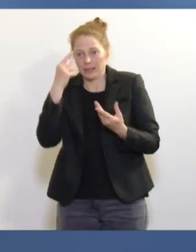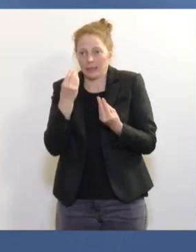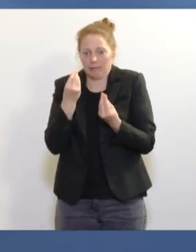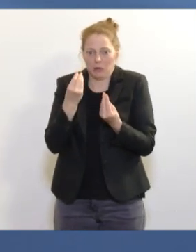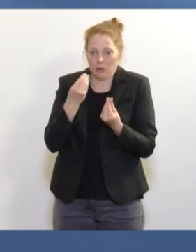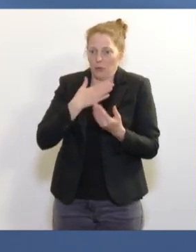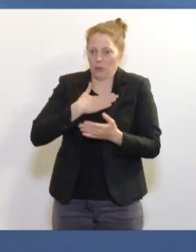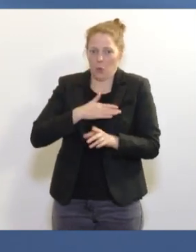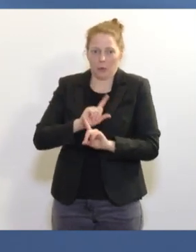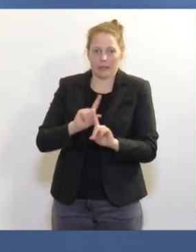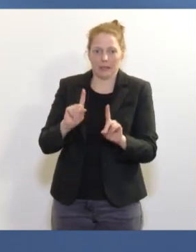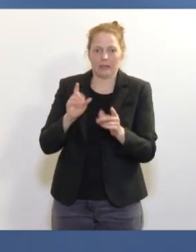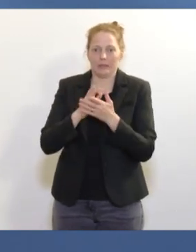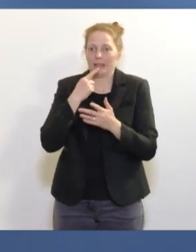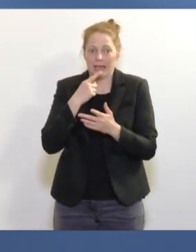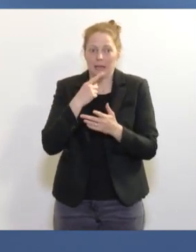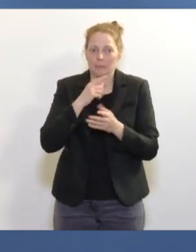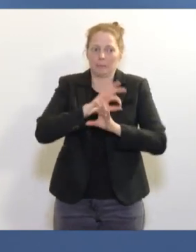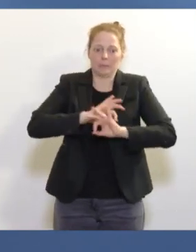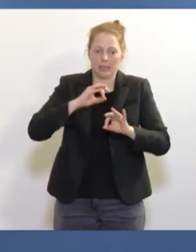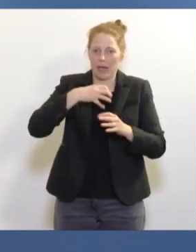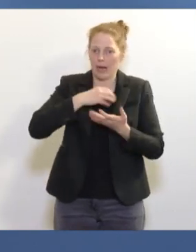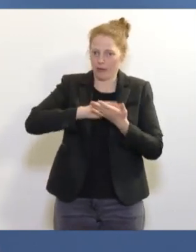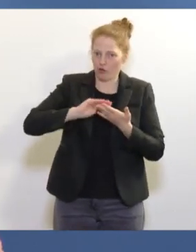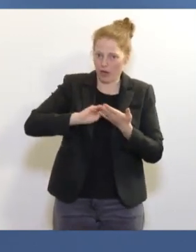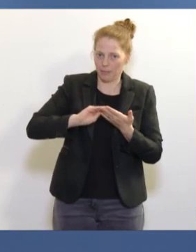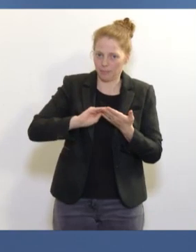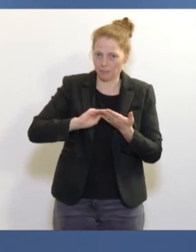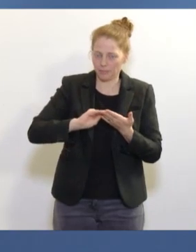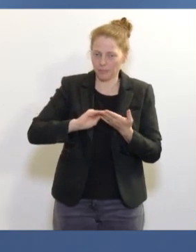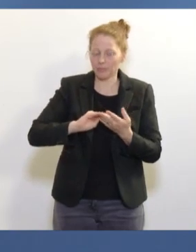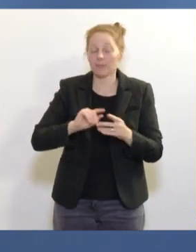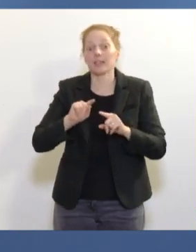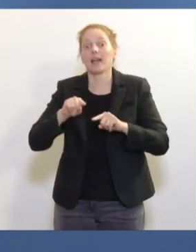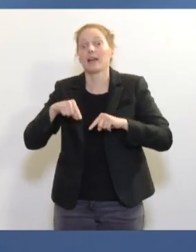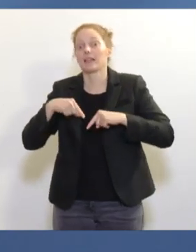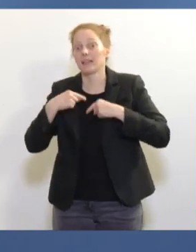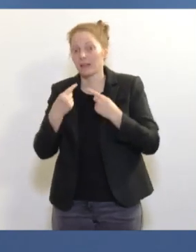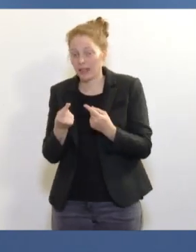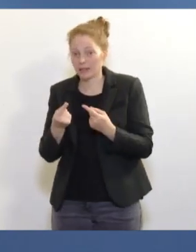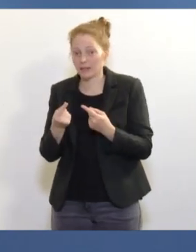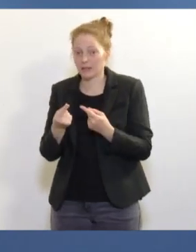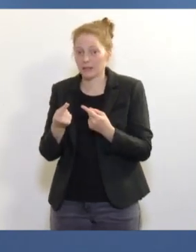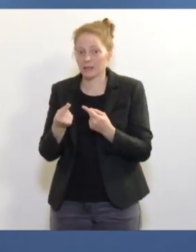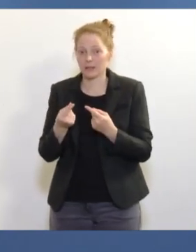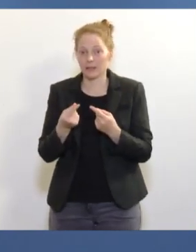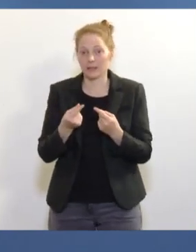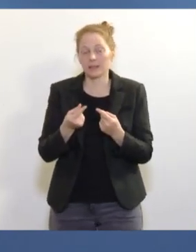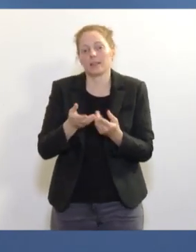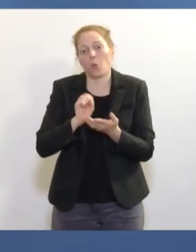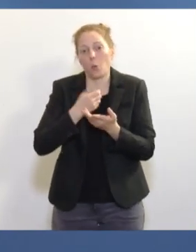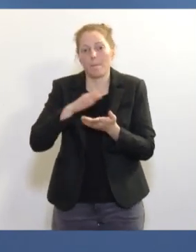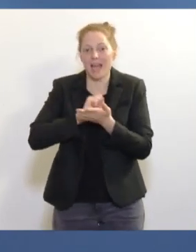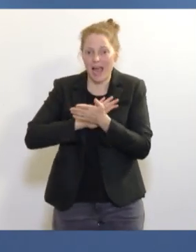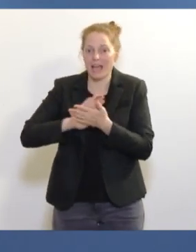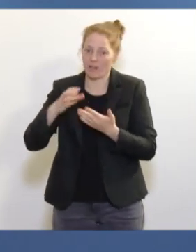haben und dafür auf den Meier vom Krankenschein zurückgegriffen haben, wohl wissen, dass man im Moment eine gewisse Facilität für so Krankenschein